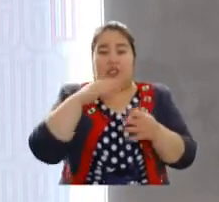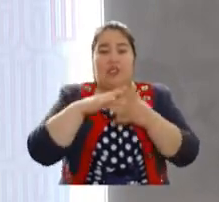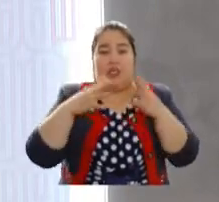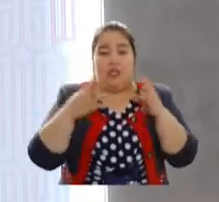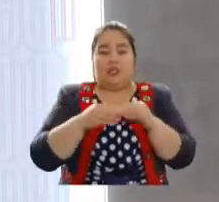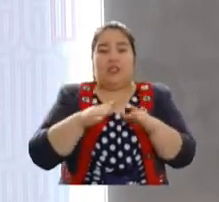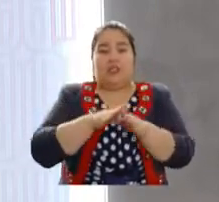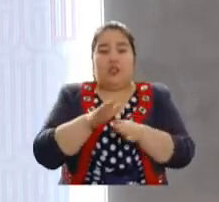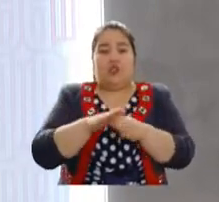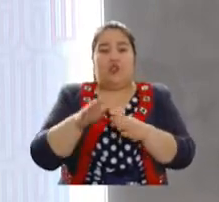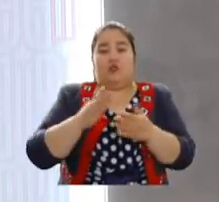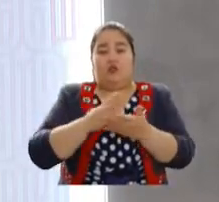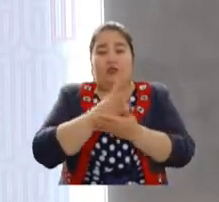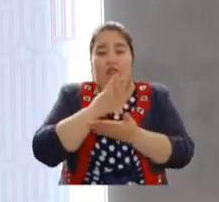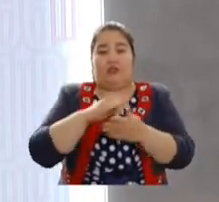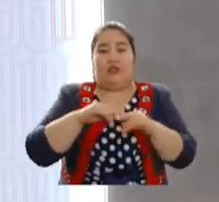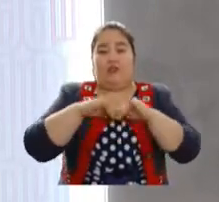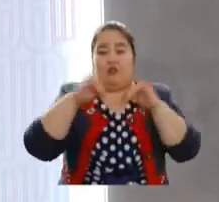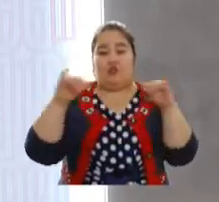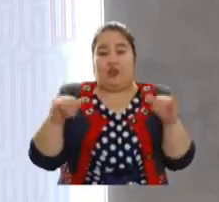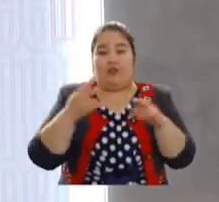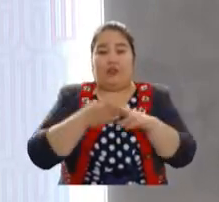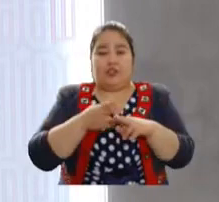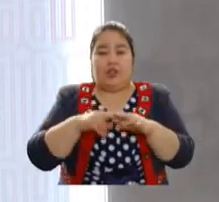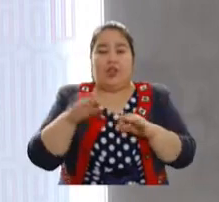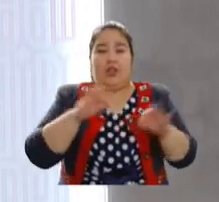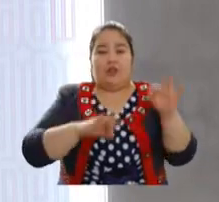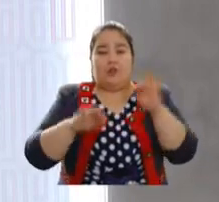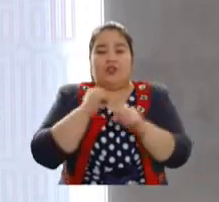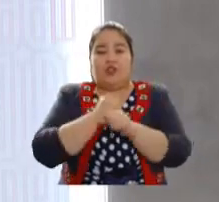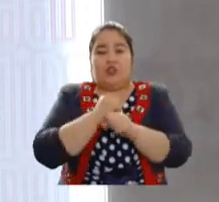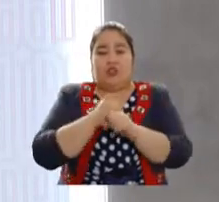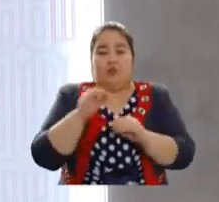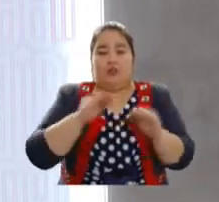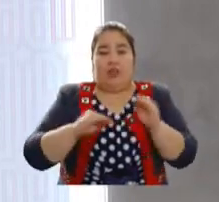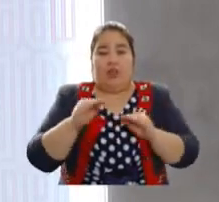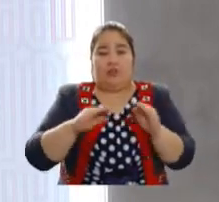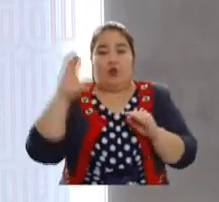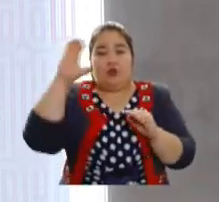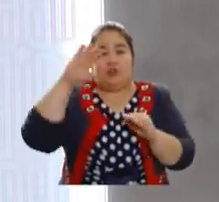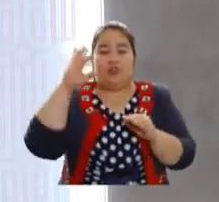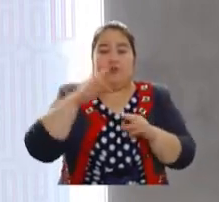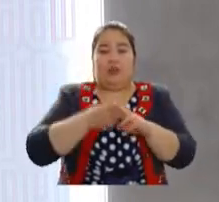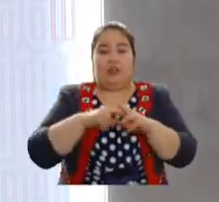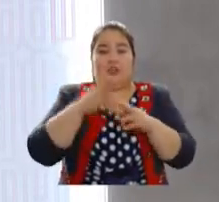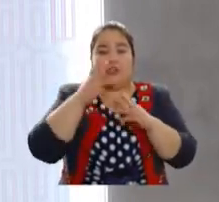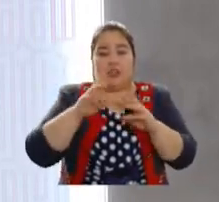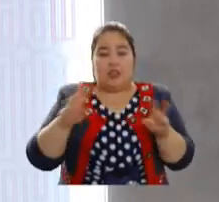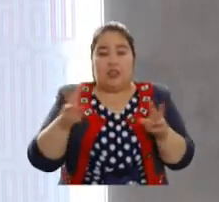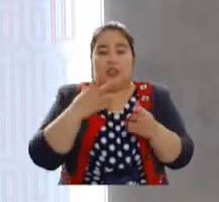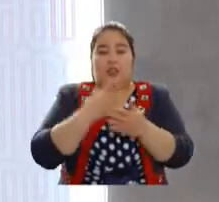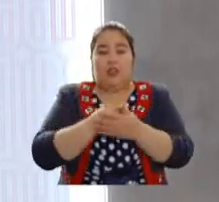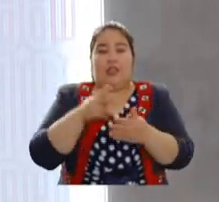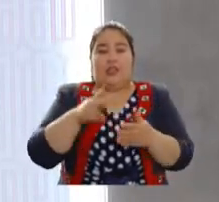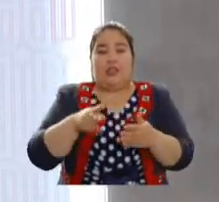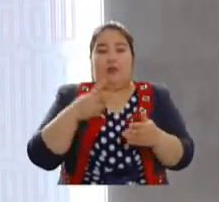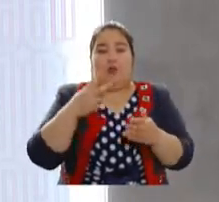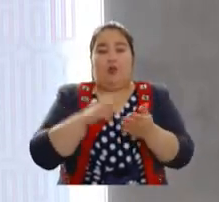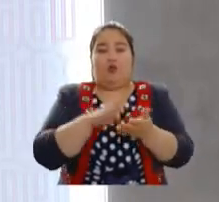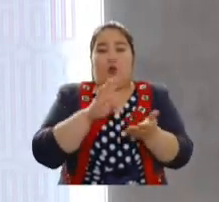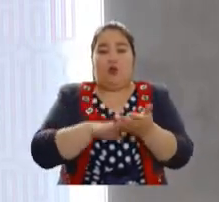2021-2025 yillarda sohani rivojlantirish konsepsiyasi ishlab chiqiladi. O'zbekiston Respublikasi Prezidentining